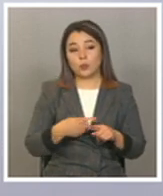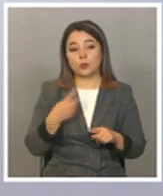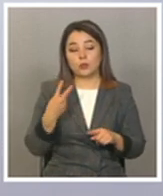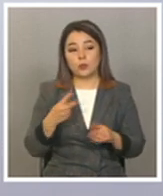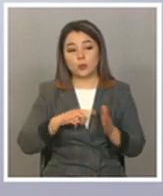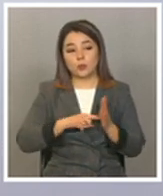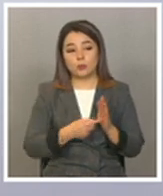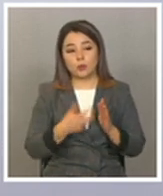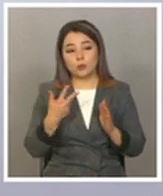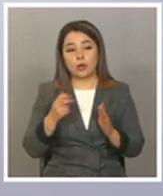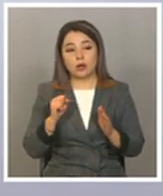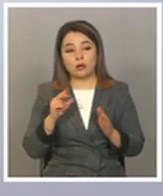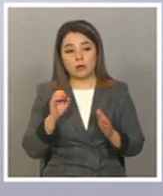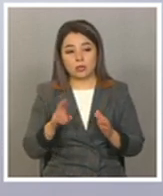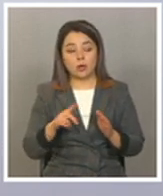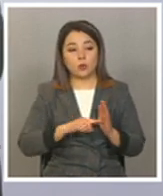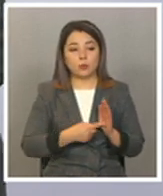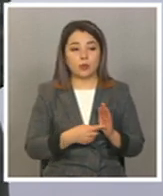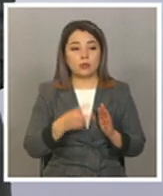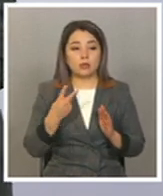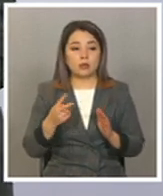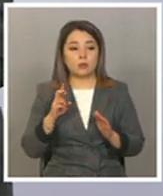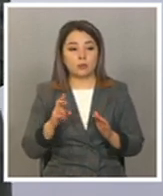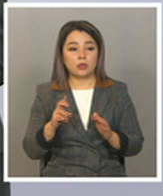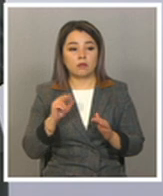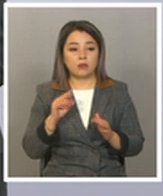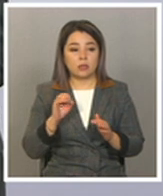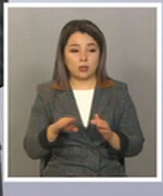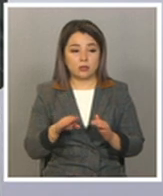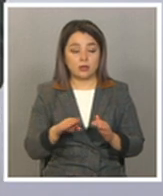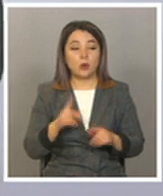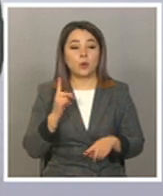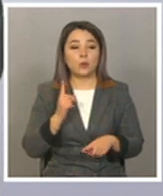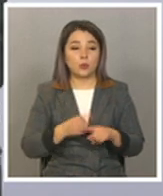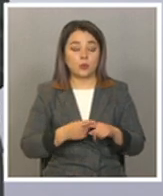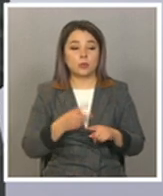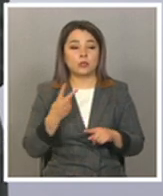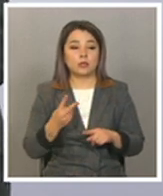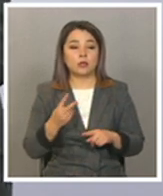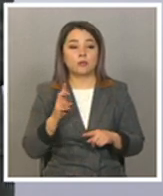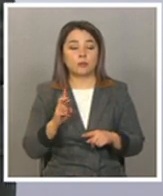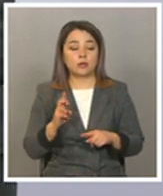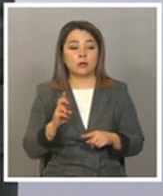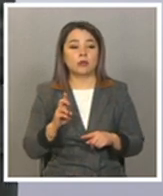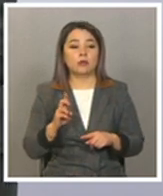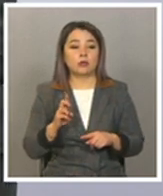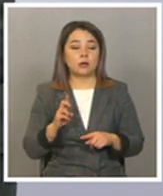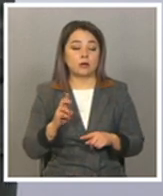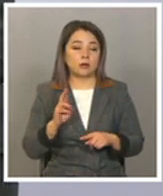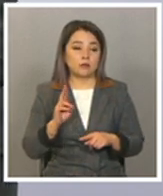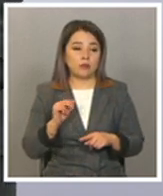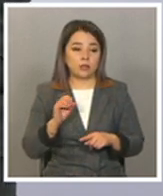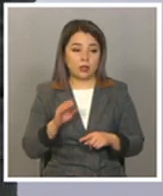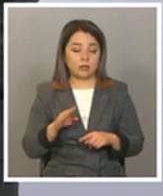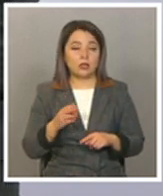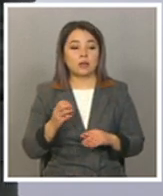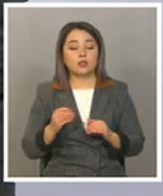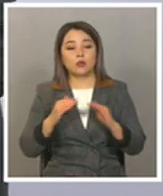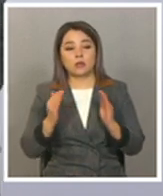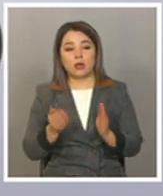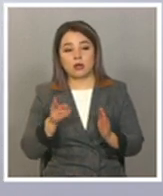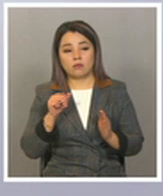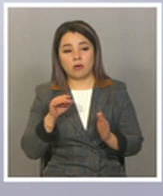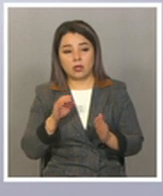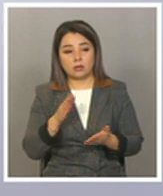көбейтілген 3a квадрат көбейту 2b квадрат қосу 2b квадраттың квадраты.